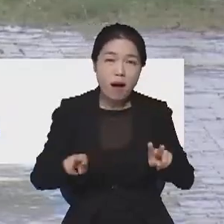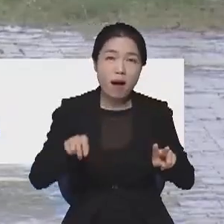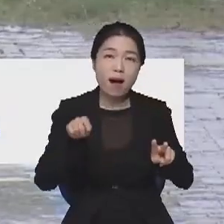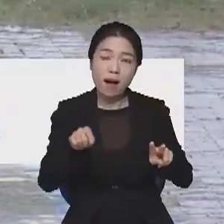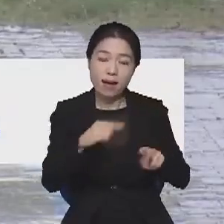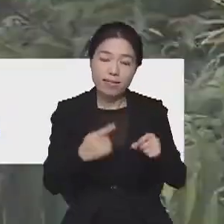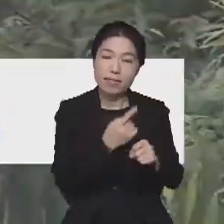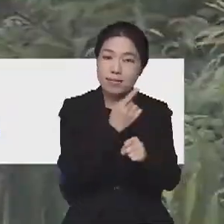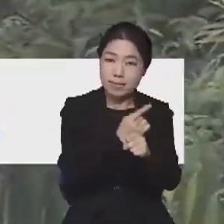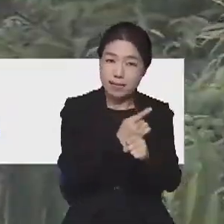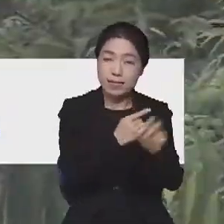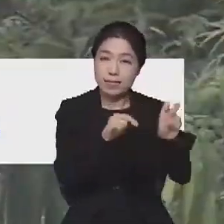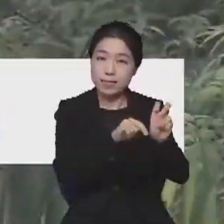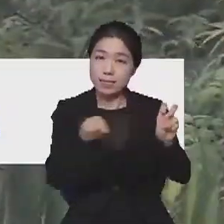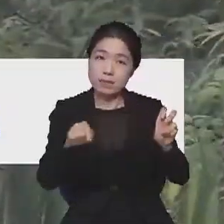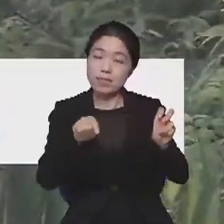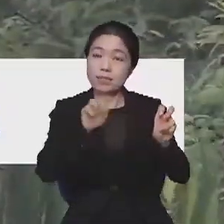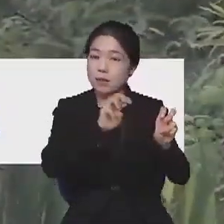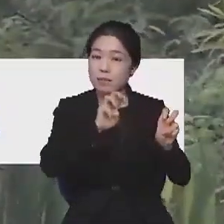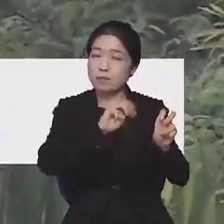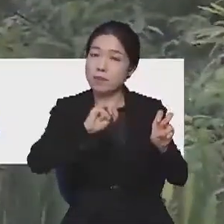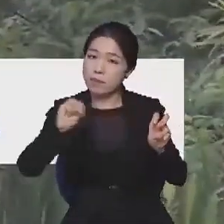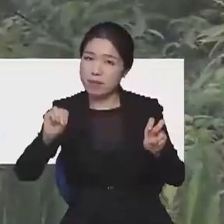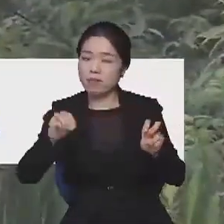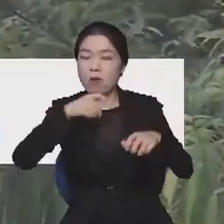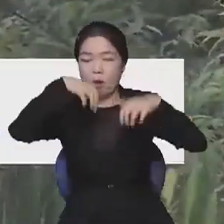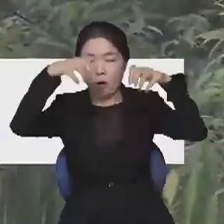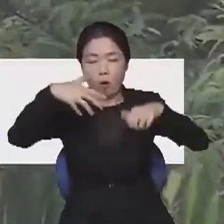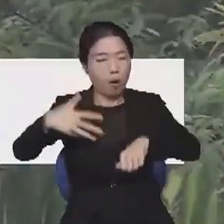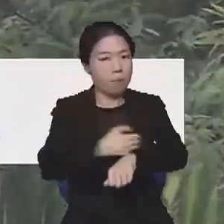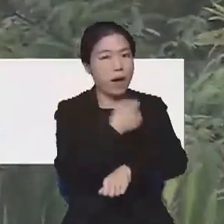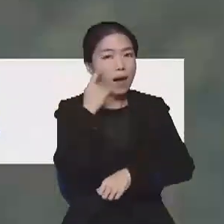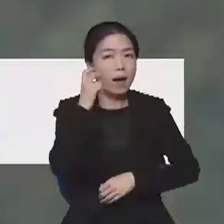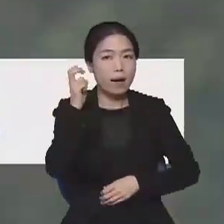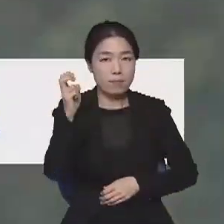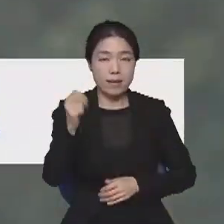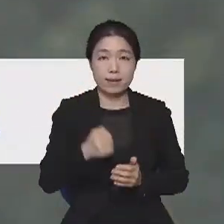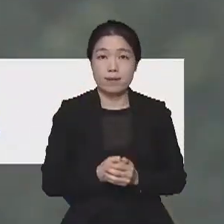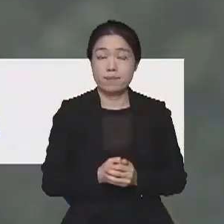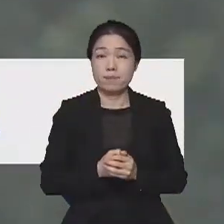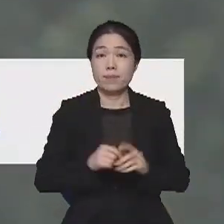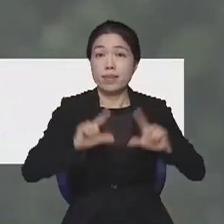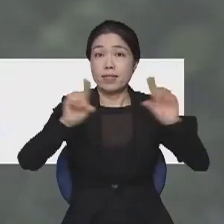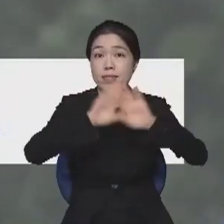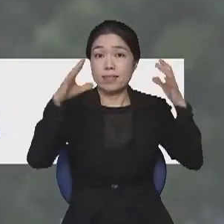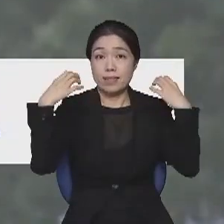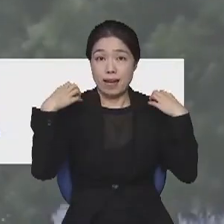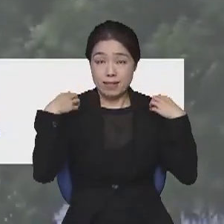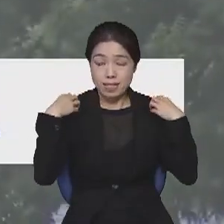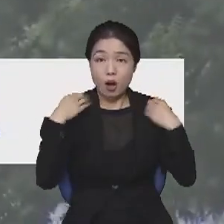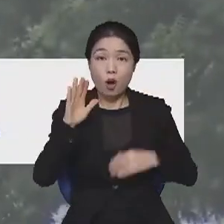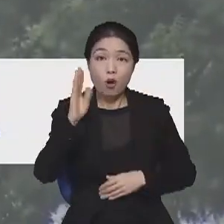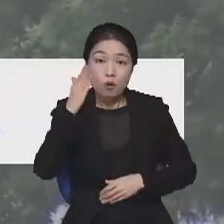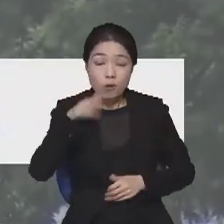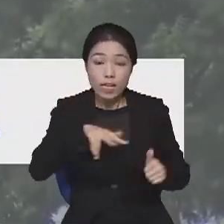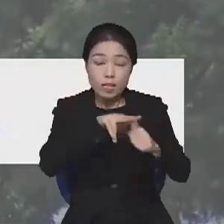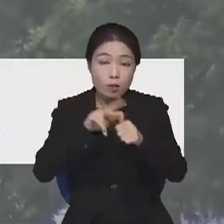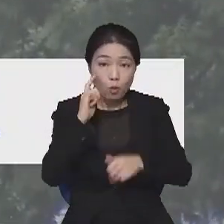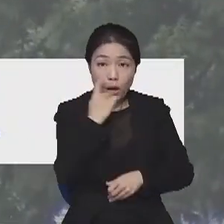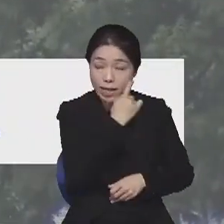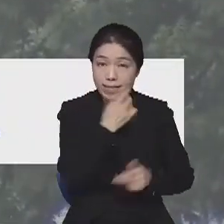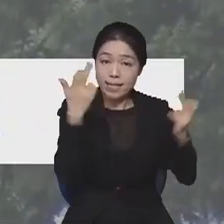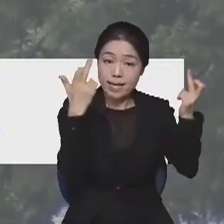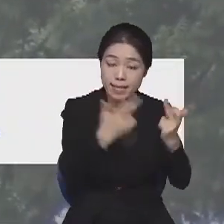동반한 시간당 20에서 30mm의 강한 비가 내리겠습니다. 기상청은 최신 기상 정보를 확인하고